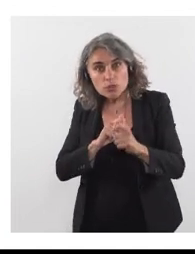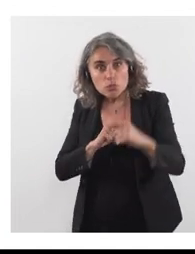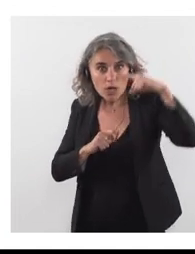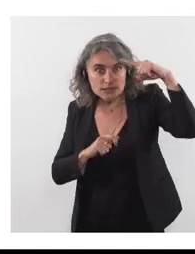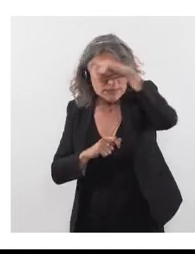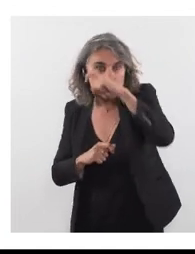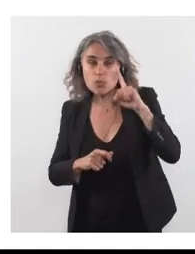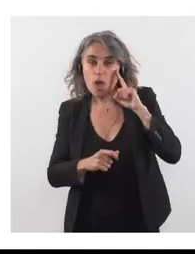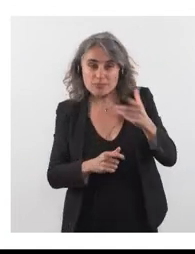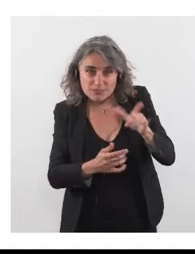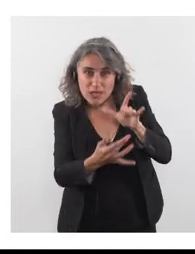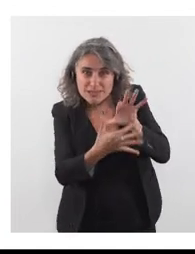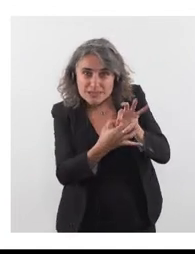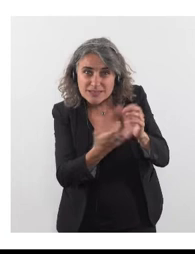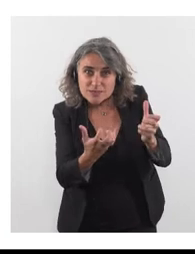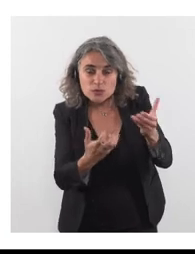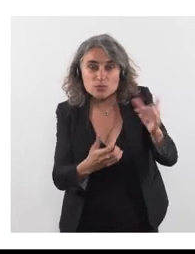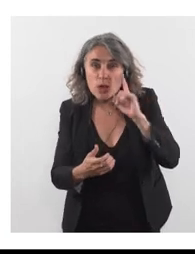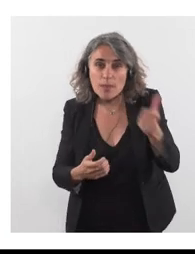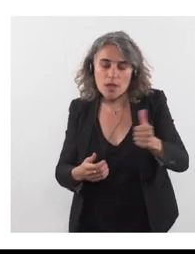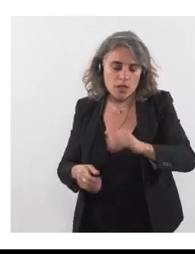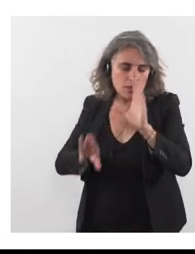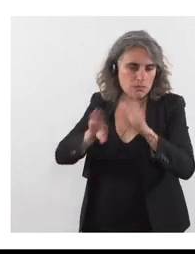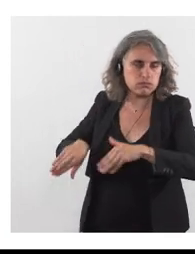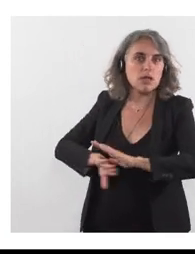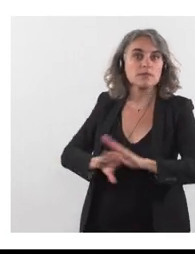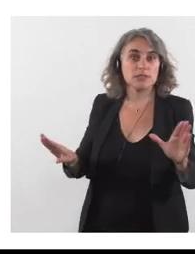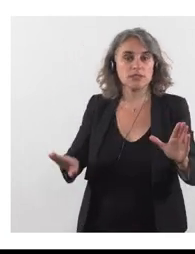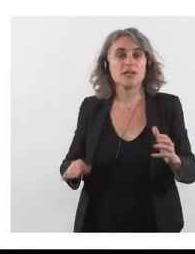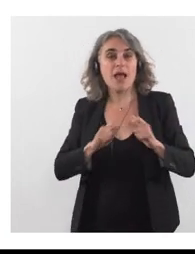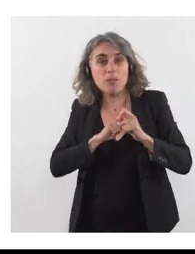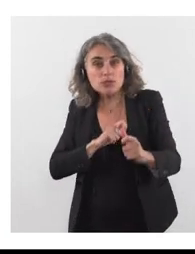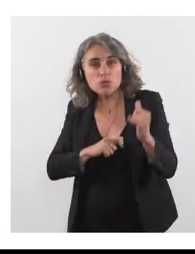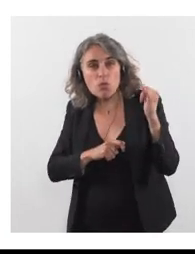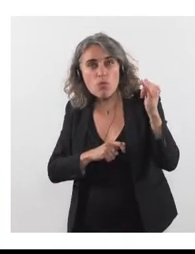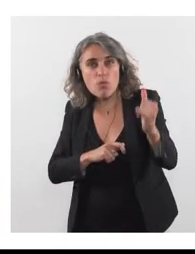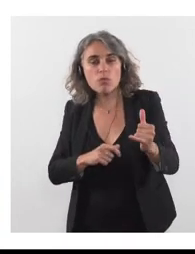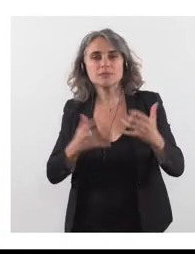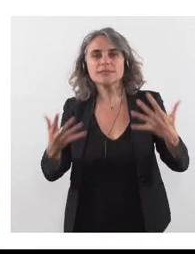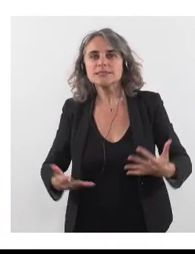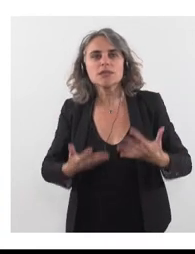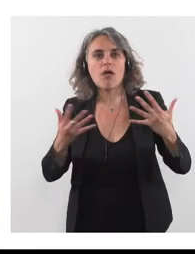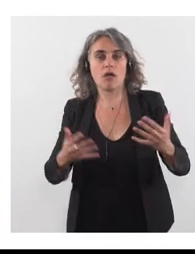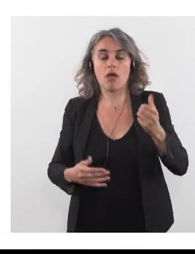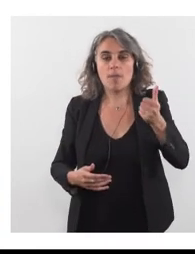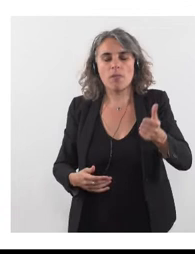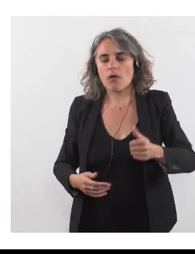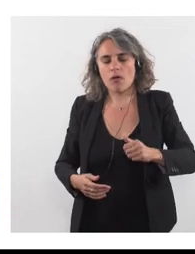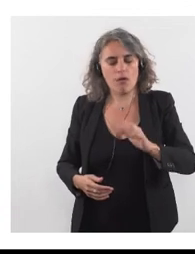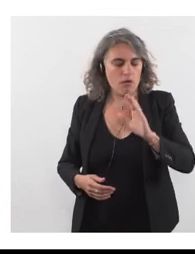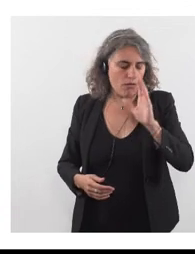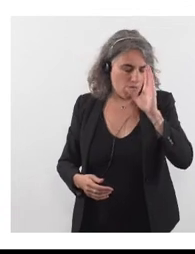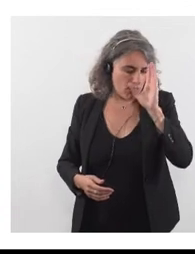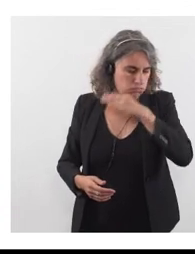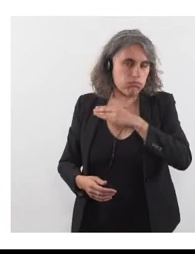le contact avec elle. Elle était dans toute autre chose. Et donc la durée de la procédure pour elle... Elle était dans la résilience, elle ne